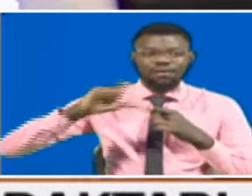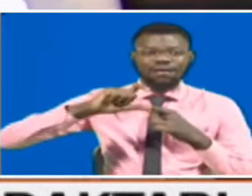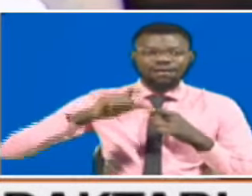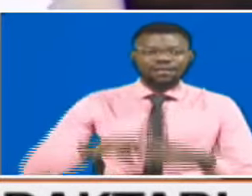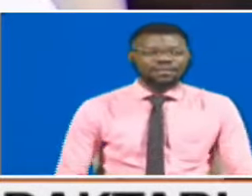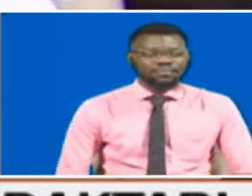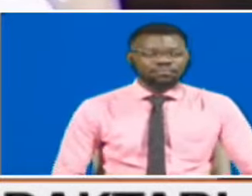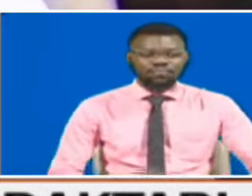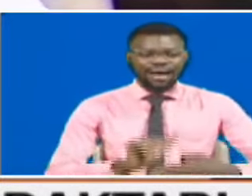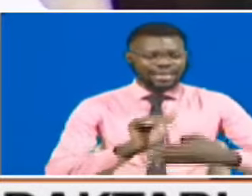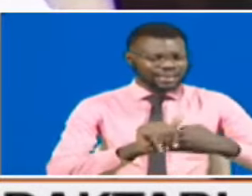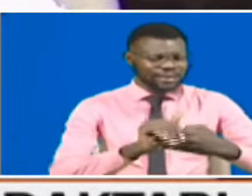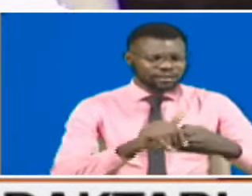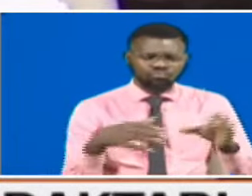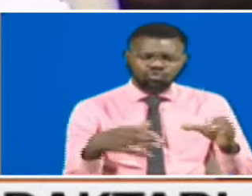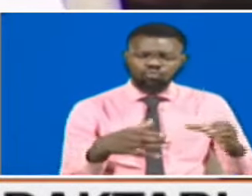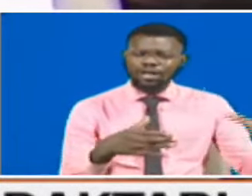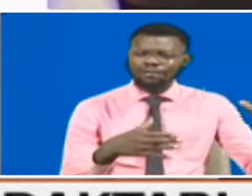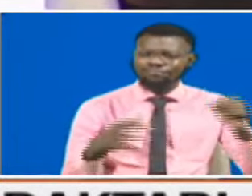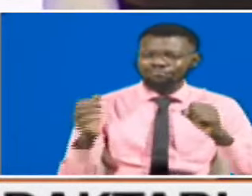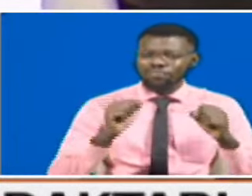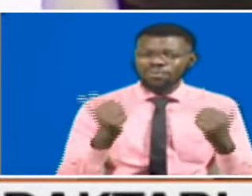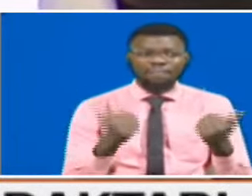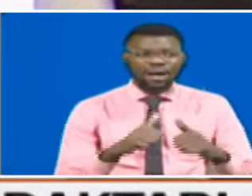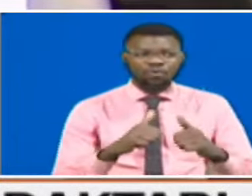interns as per the CBA of